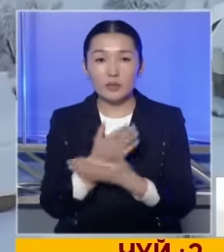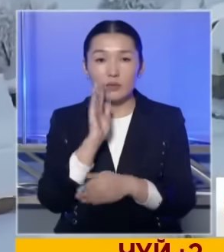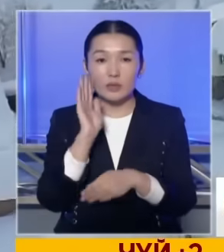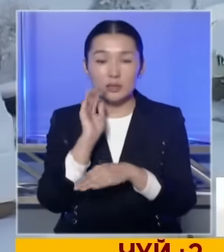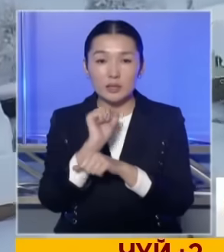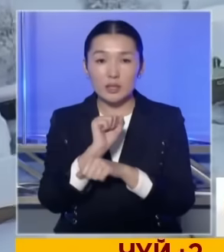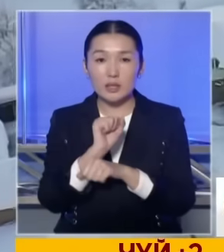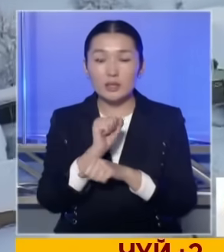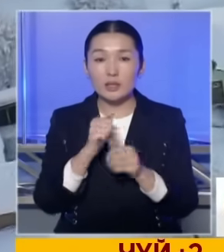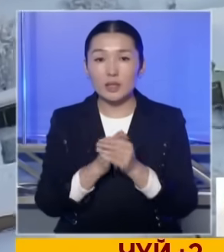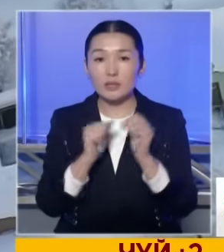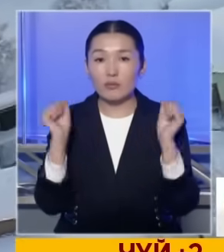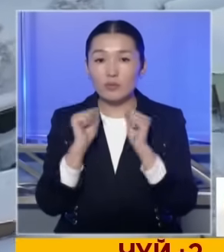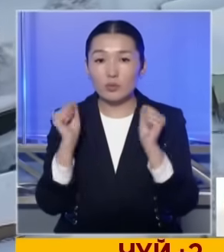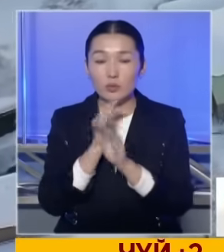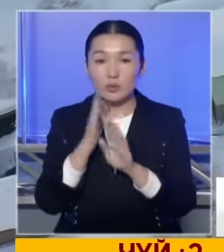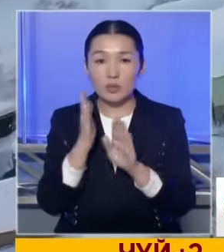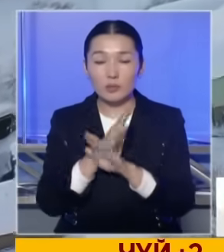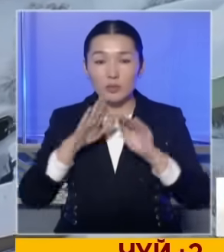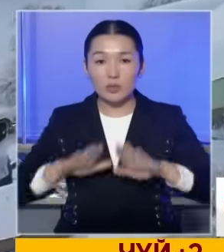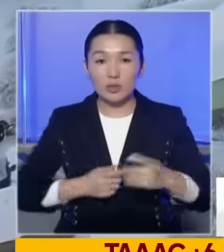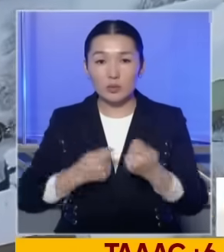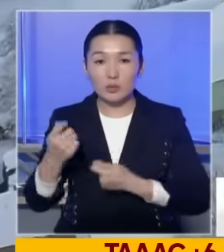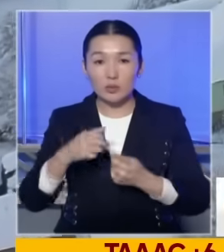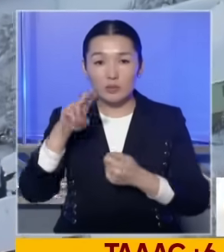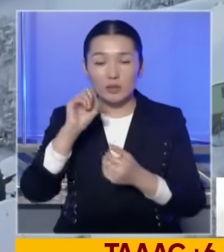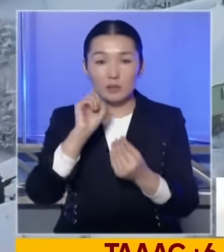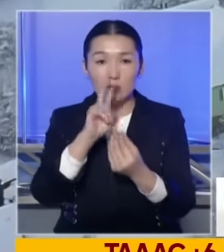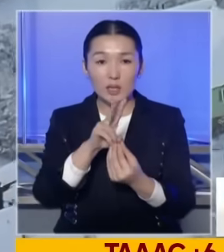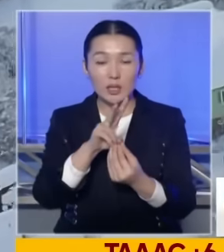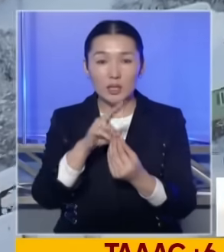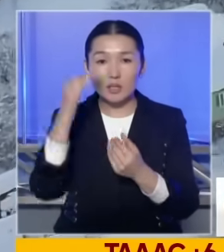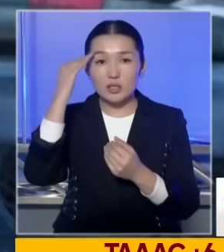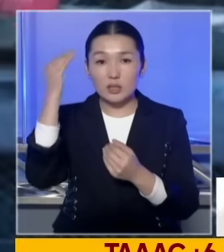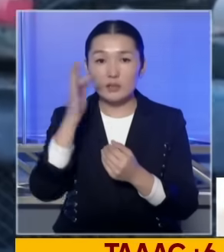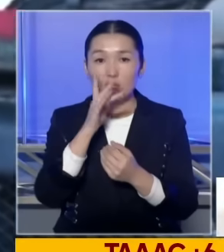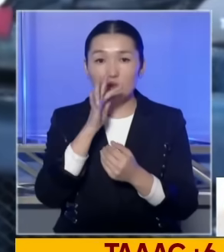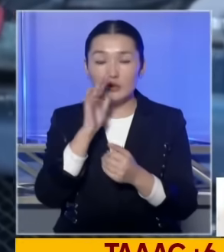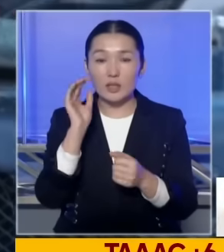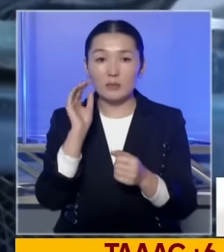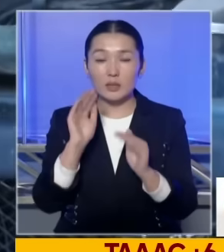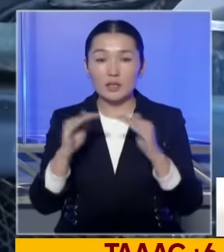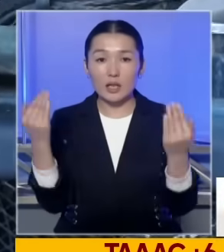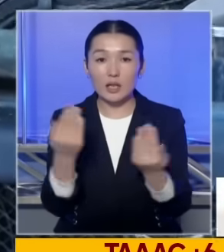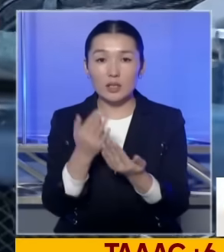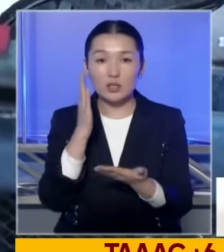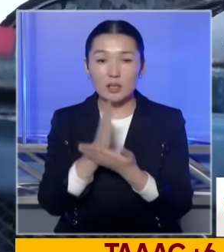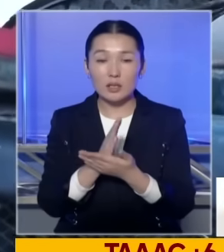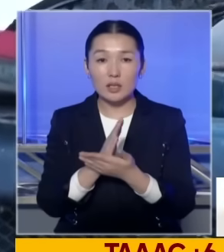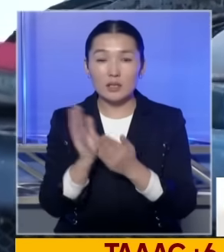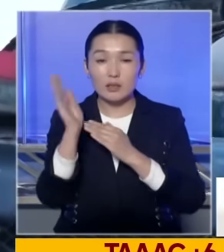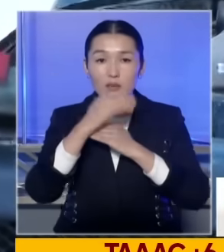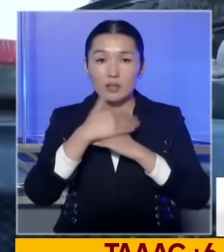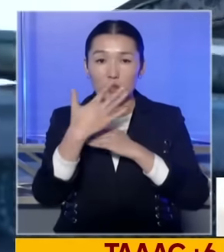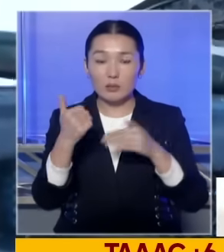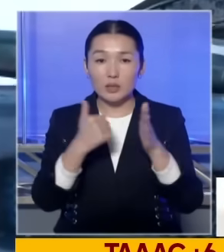кыш болгон өрөөндүн климатын эске алуу менен жергиликтүү бийлик декабрдын 12-синен белгисиз мөөнөткө чейин чектөө киргизди. Кечки 5:00 таңкы 8:00